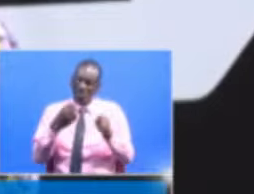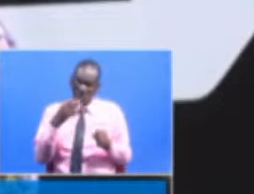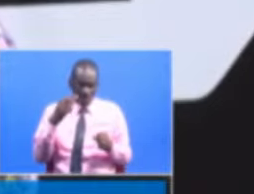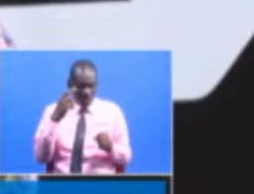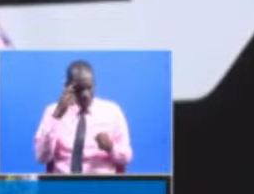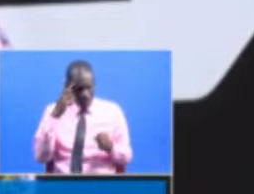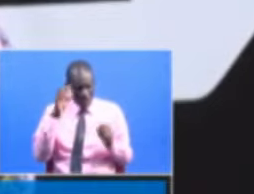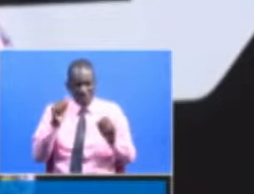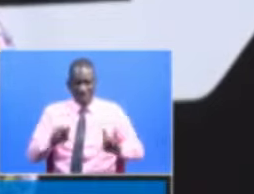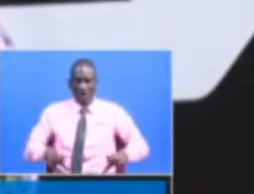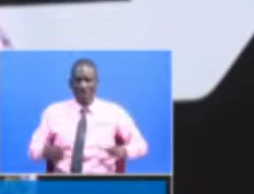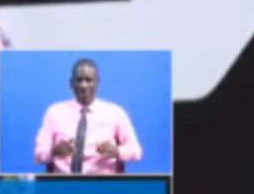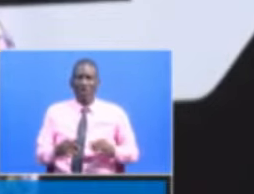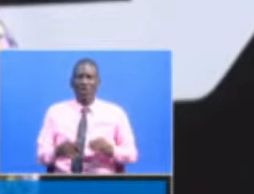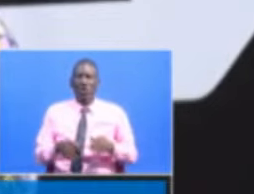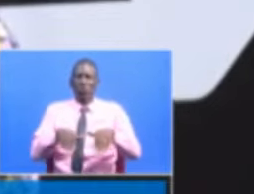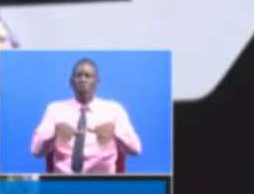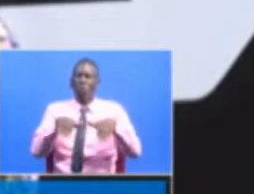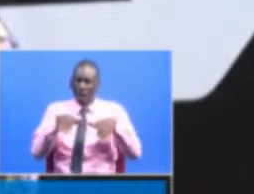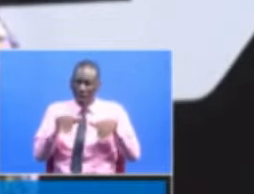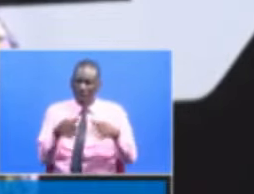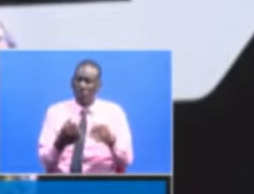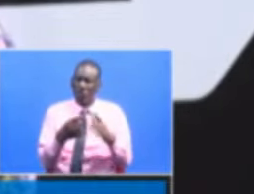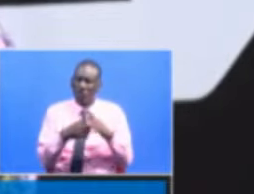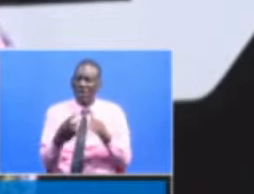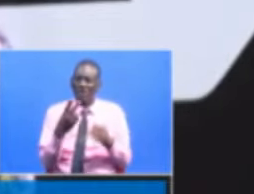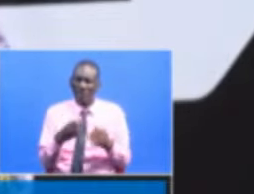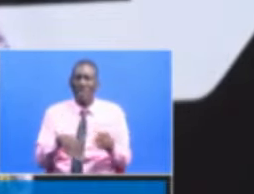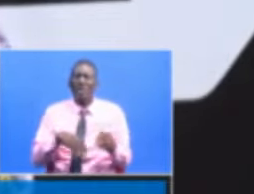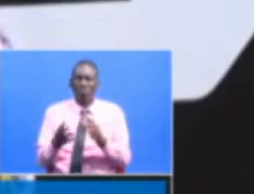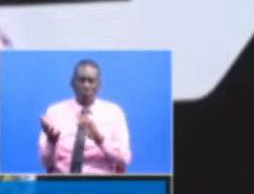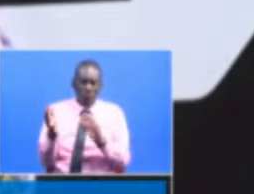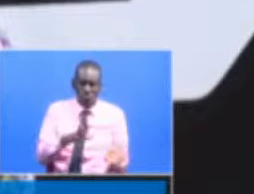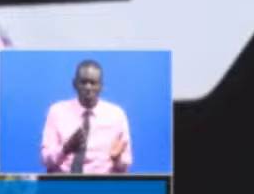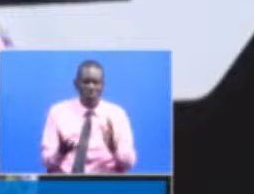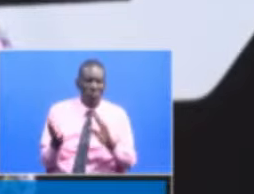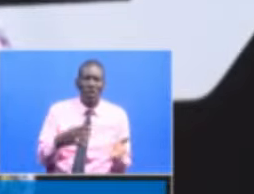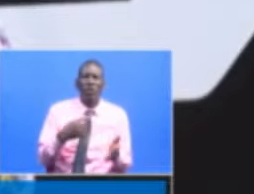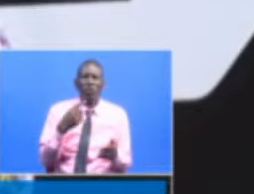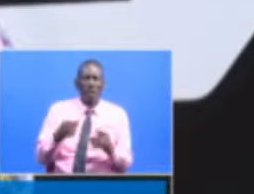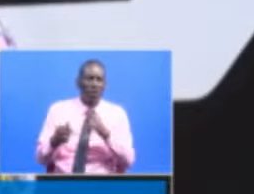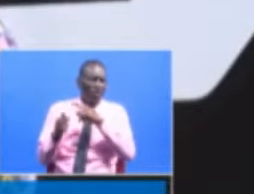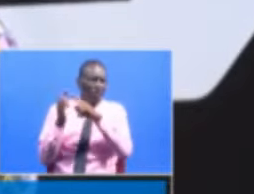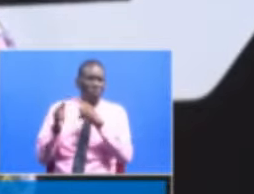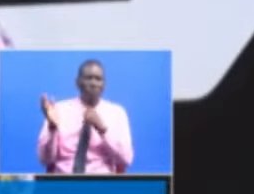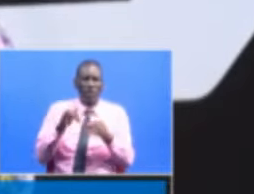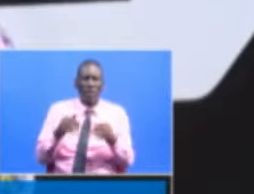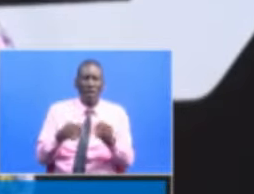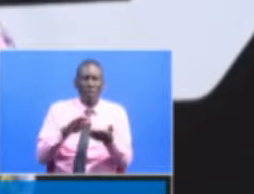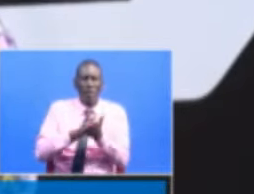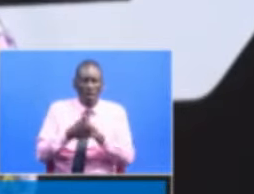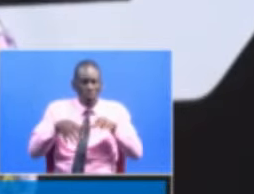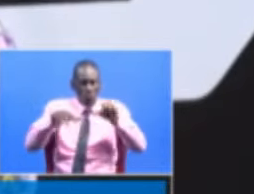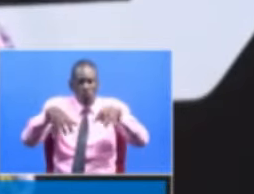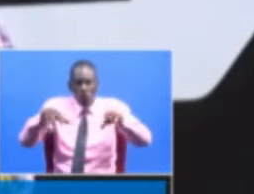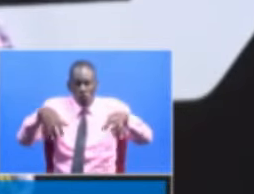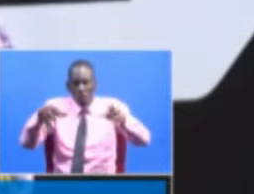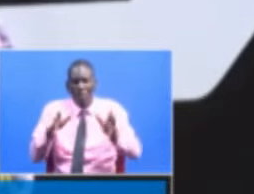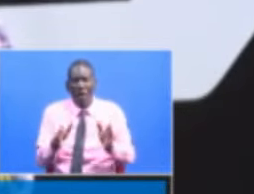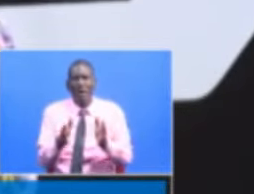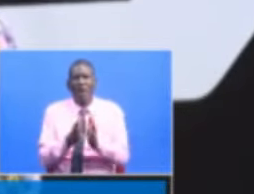ninaanza kuona moja kwa moja ikikufa tu. Kutoka hapo nikasema hai nimelan, sasa wacha nikuwe mkulima na niwe pia